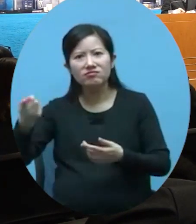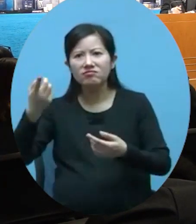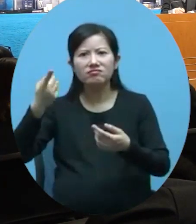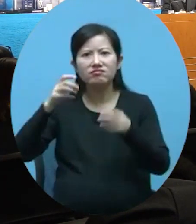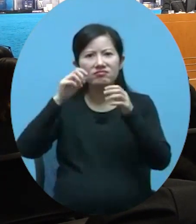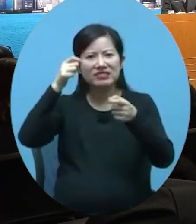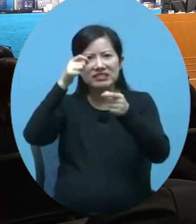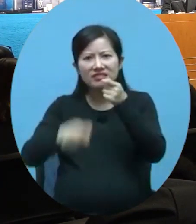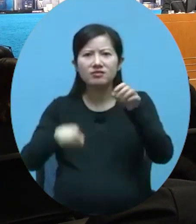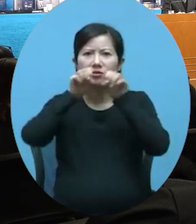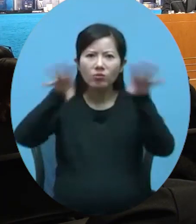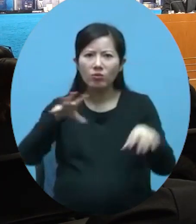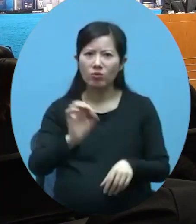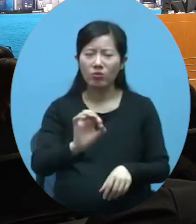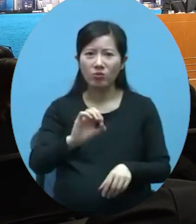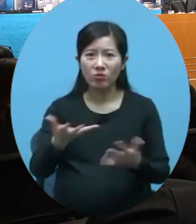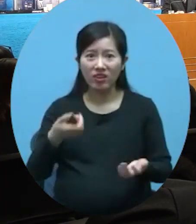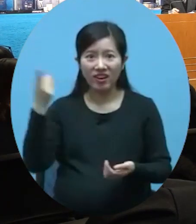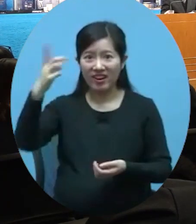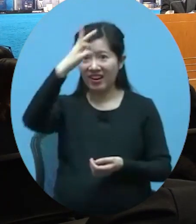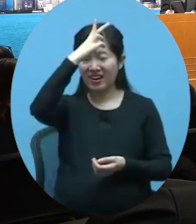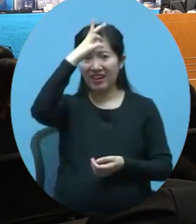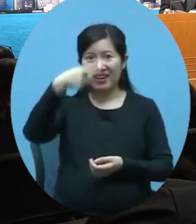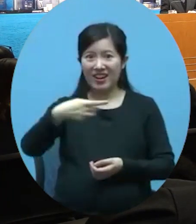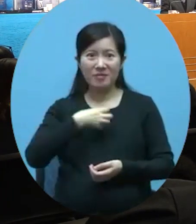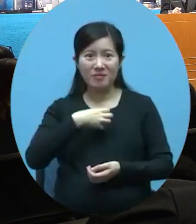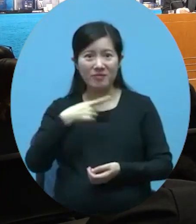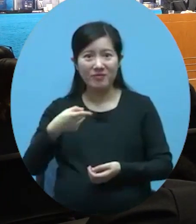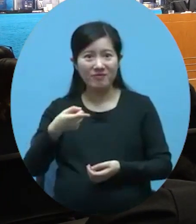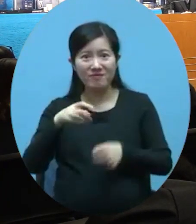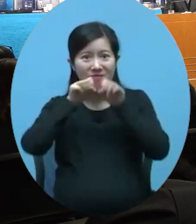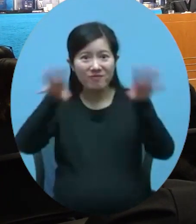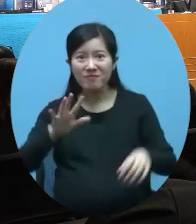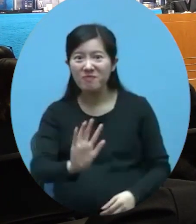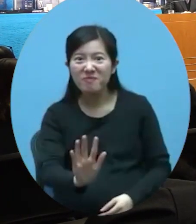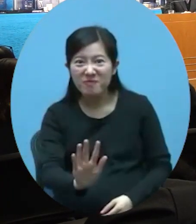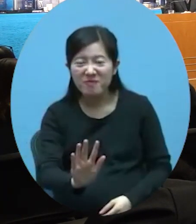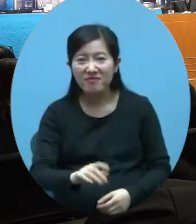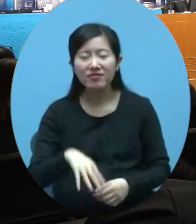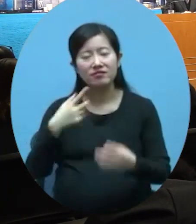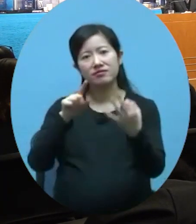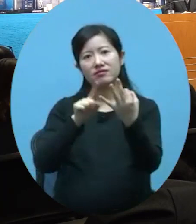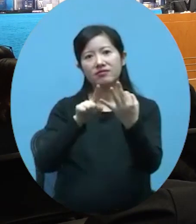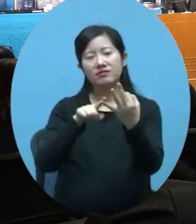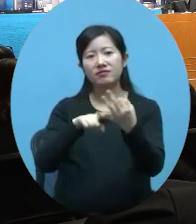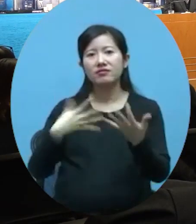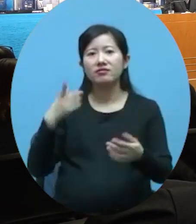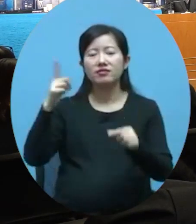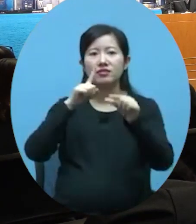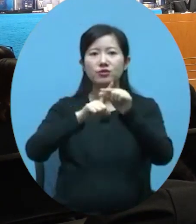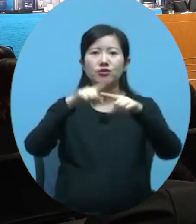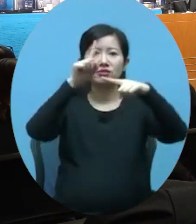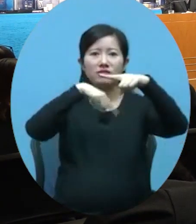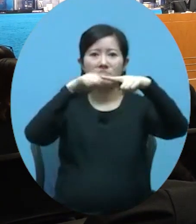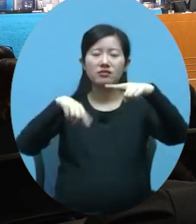徐醫生這些資料是否政府覺得是不需要公開然後第三其實今天中大有學者說